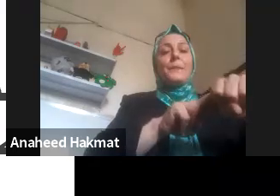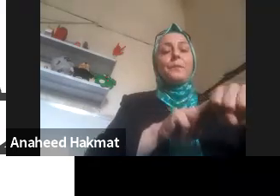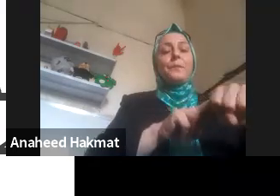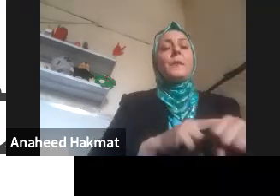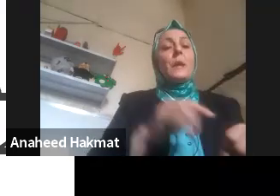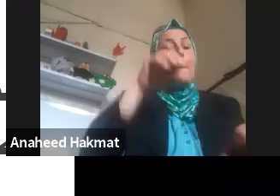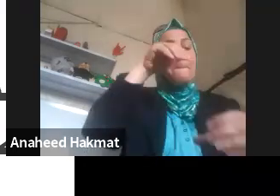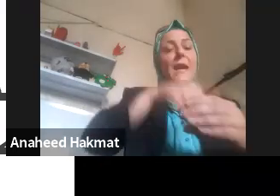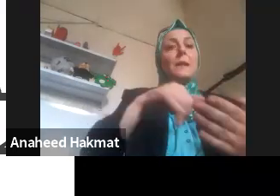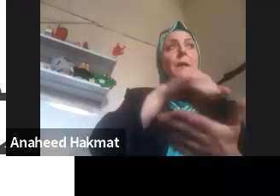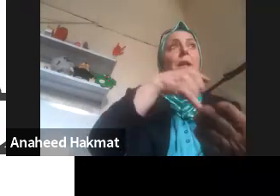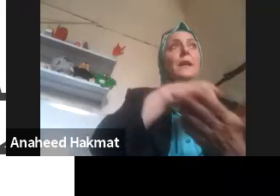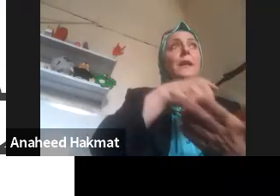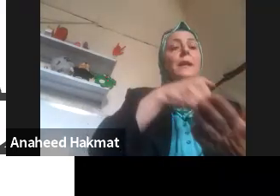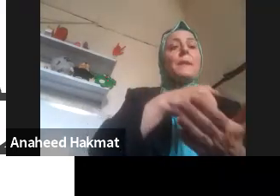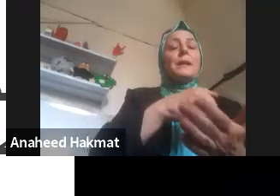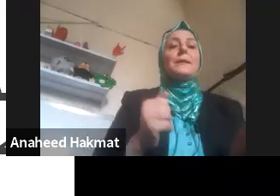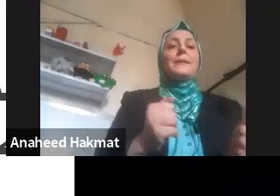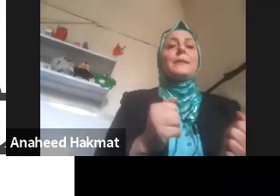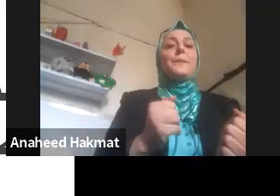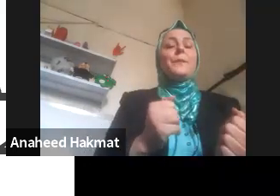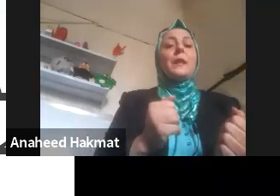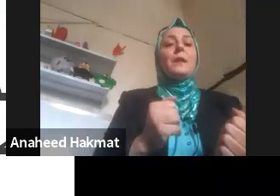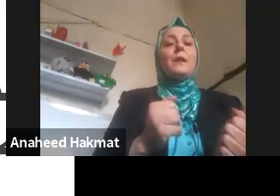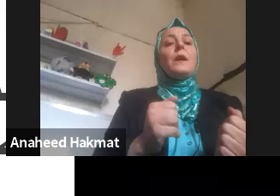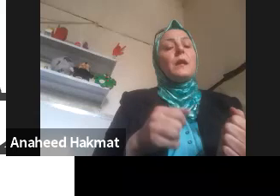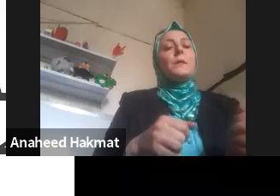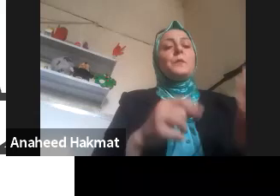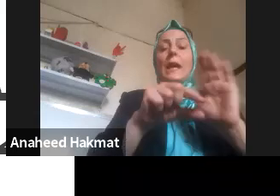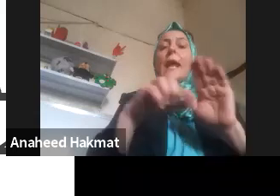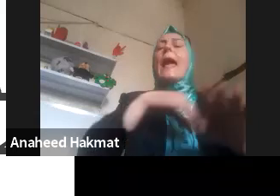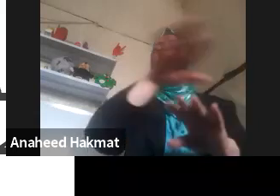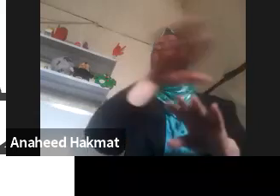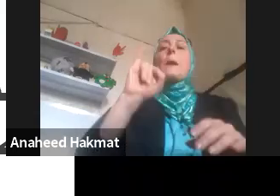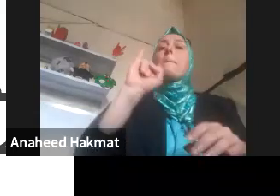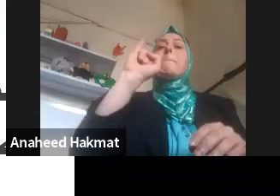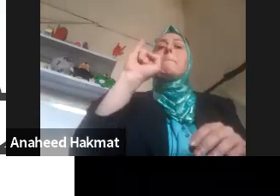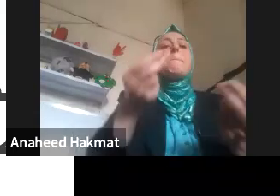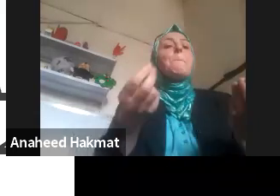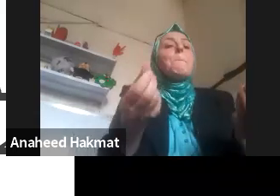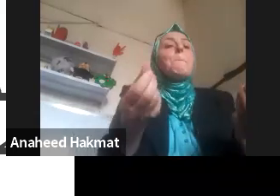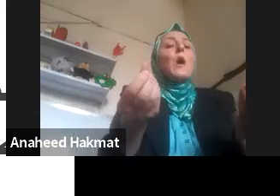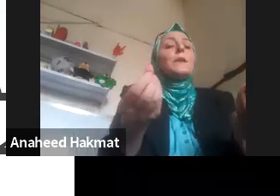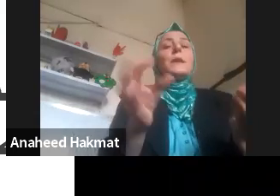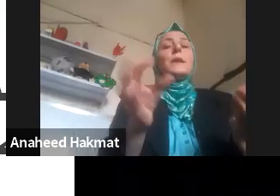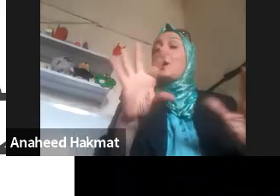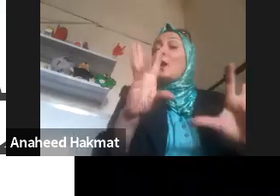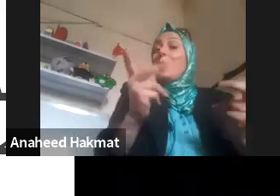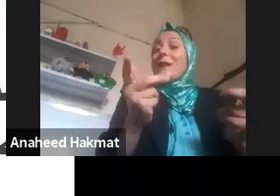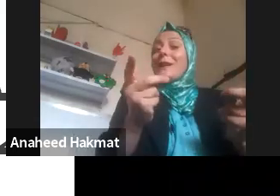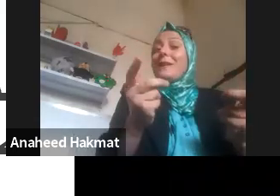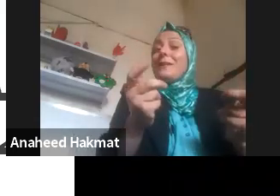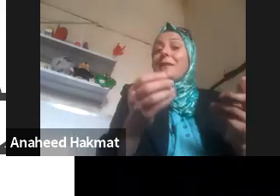هاي المواد. كتير مهم نشوف كيف بده يتم توريد المستهلكات اللي هي زي الصابون،